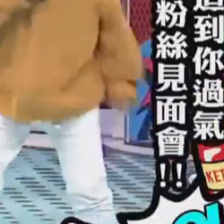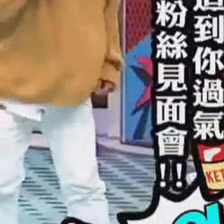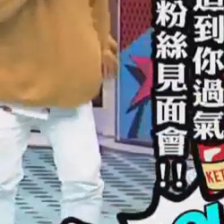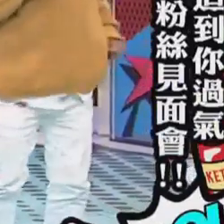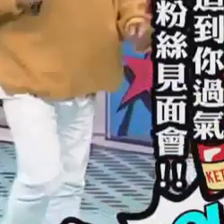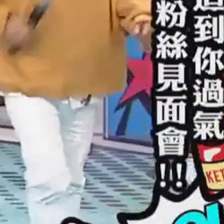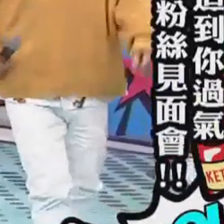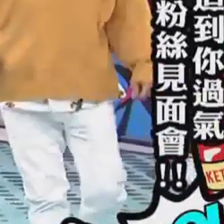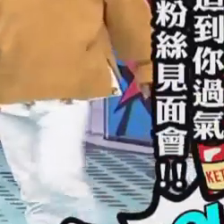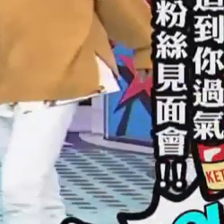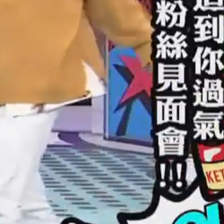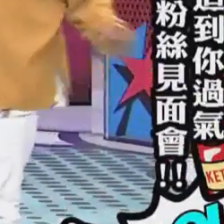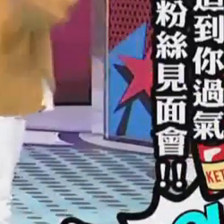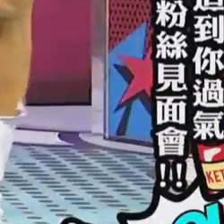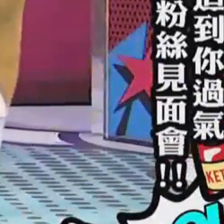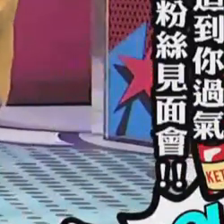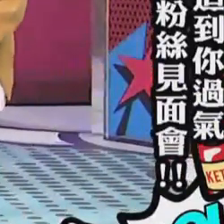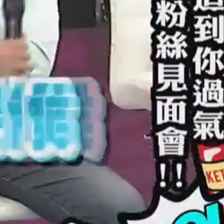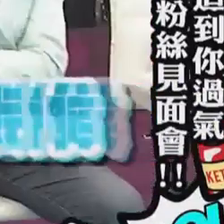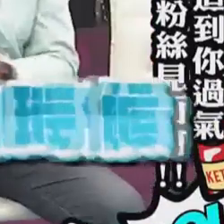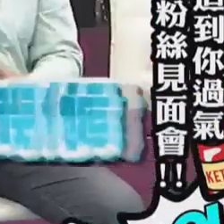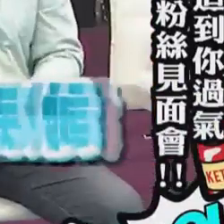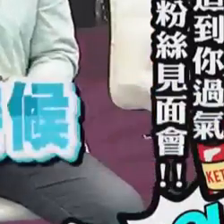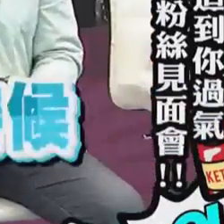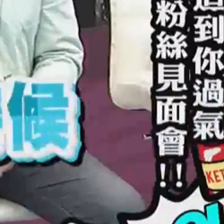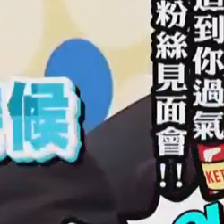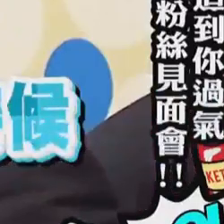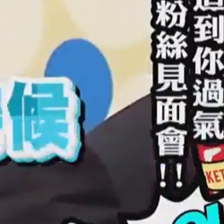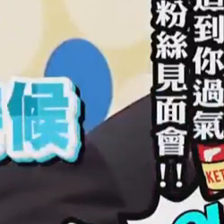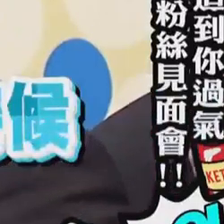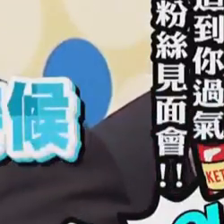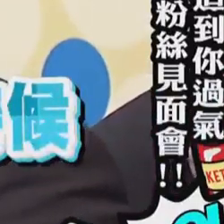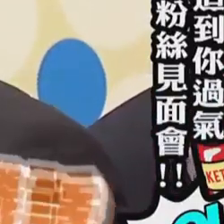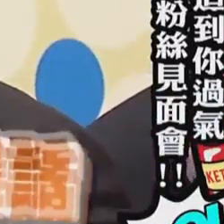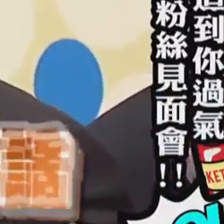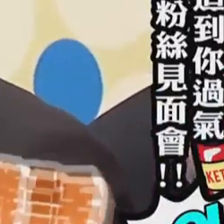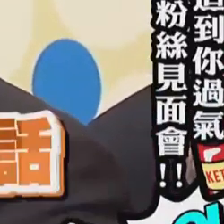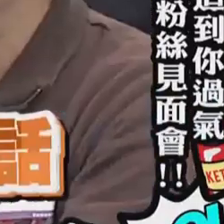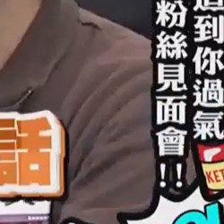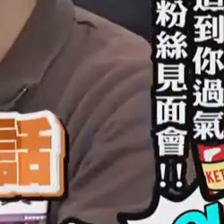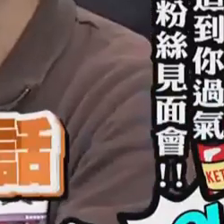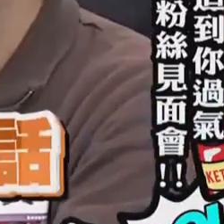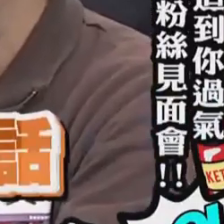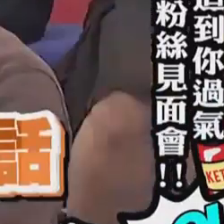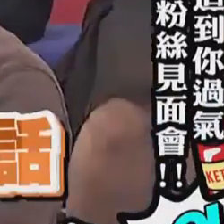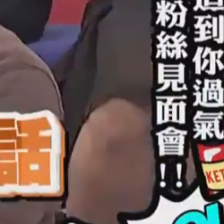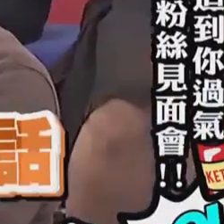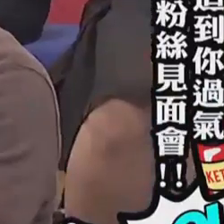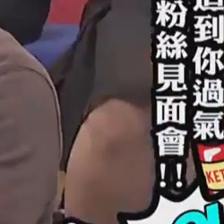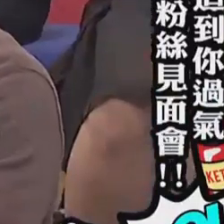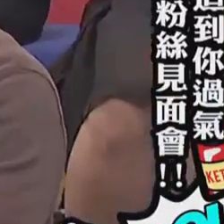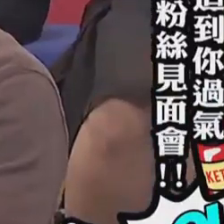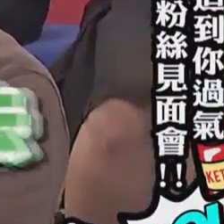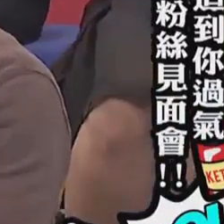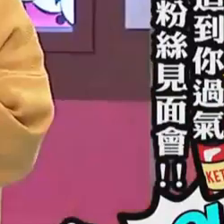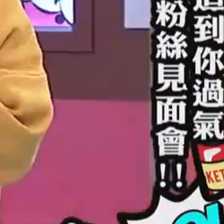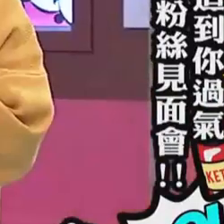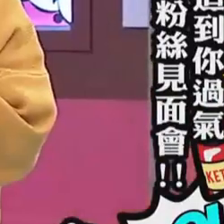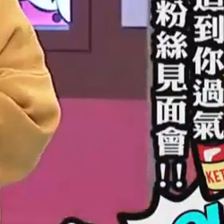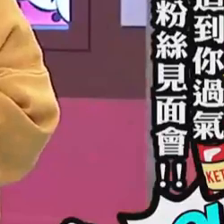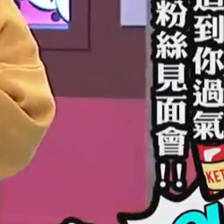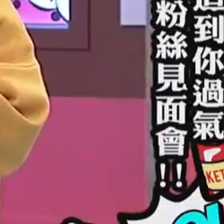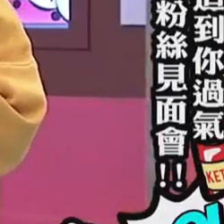果现在满场飞一样， 走一走就飞。 2007年人生最失意的时候，看到天上人在骂脏话，然后就开始注意。 想说脏都能活下